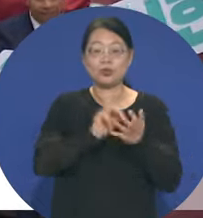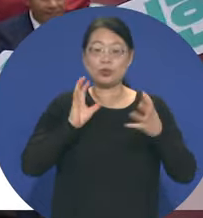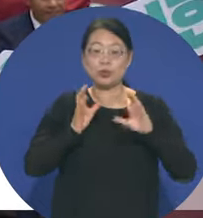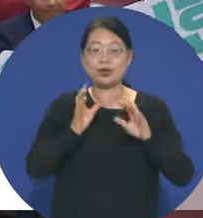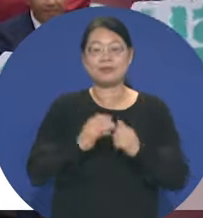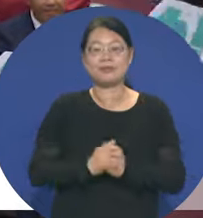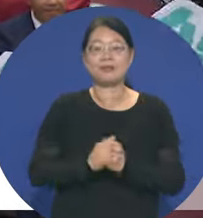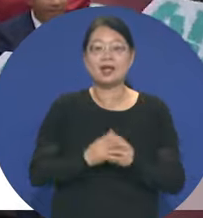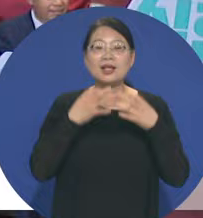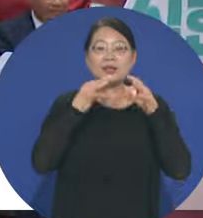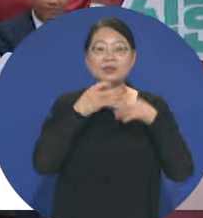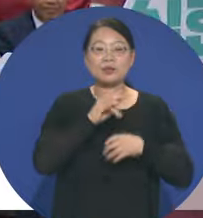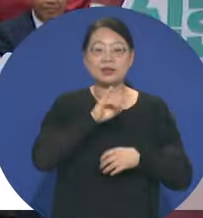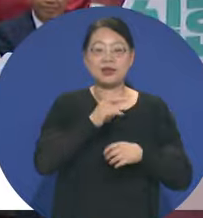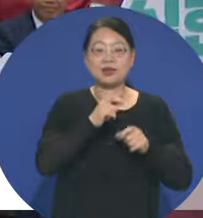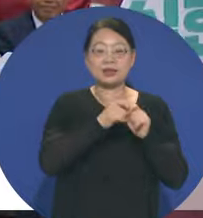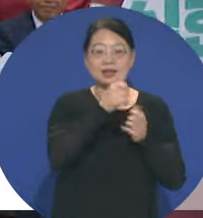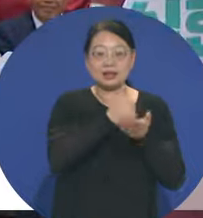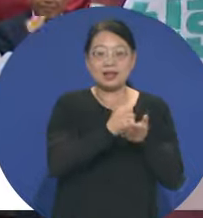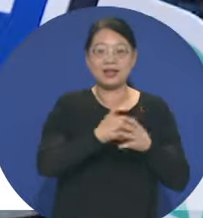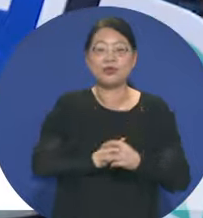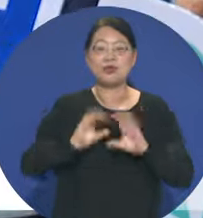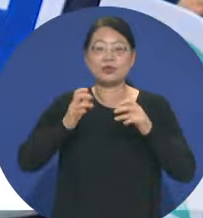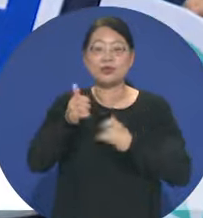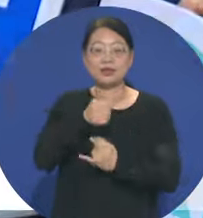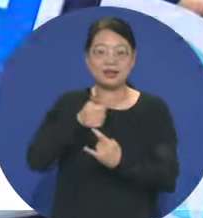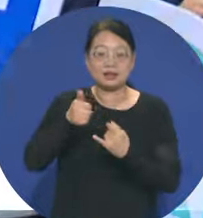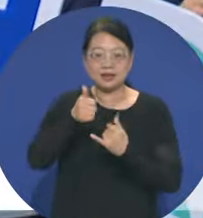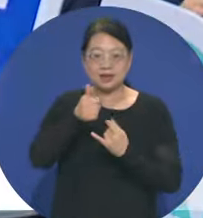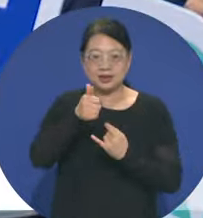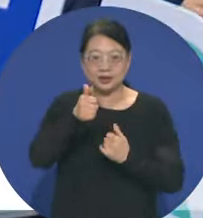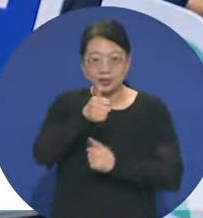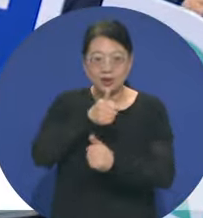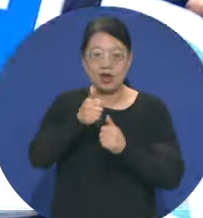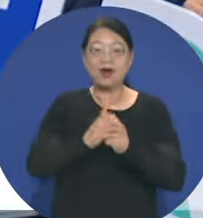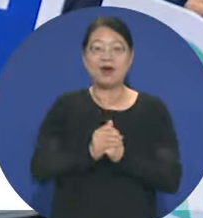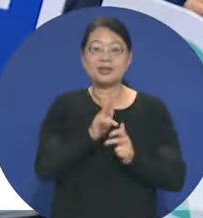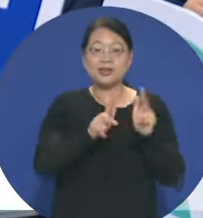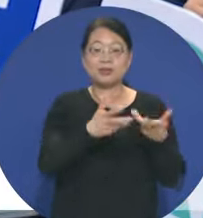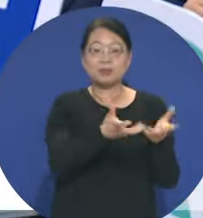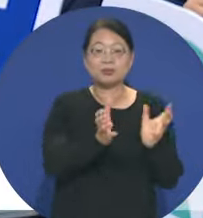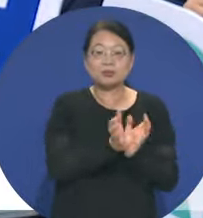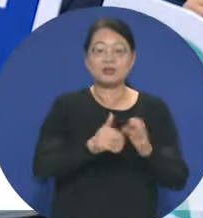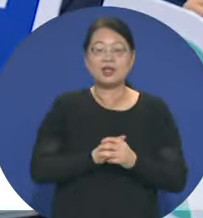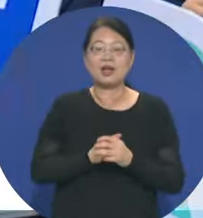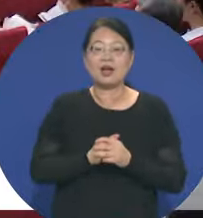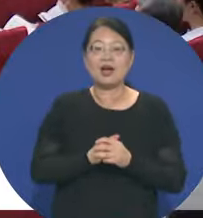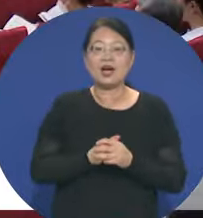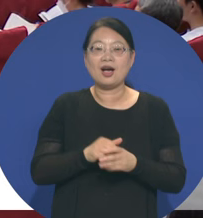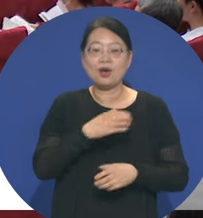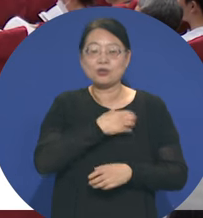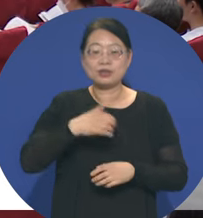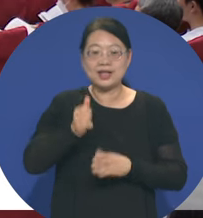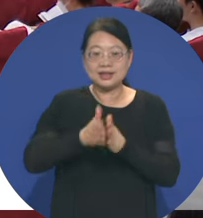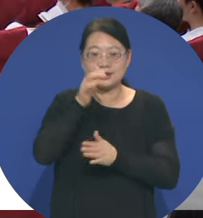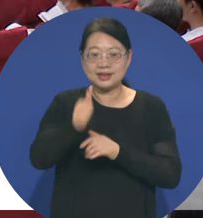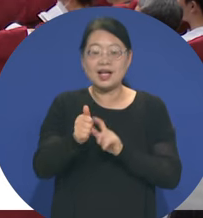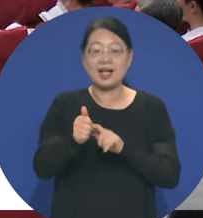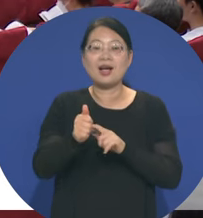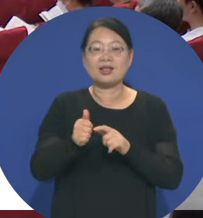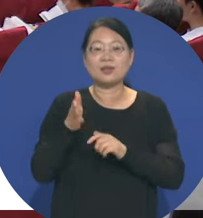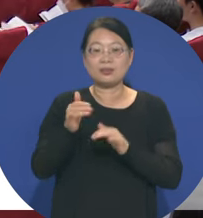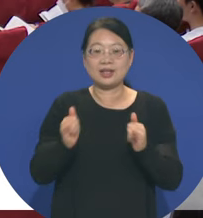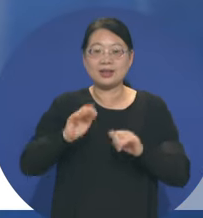열었습니다 토론회는 김동현 경기도지사를 비롯해 국회의원 산업부 기초자치 단체 전문가 등 300여명이